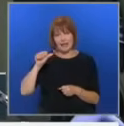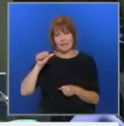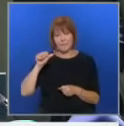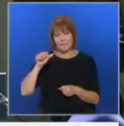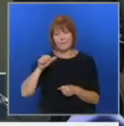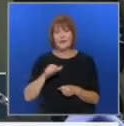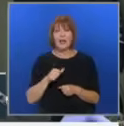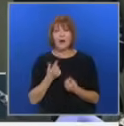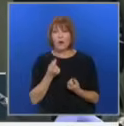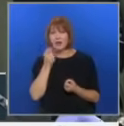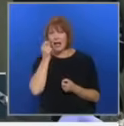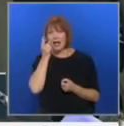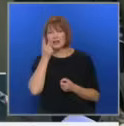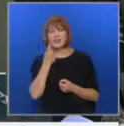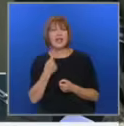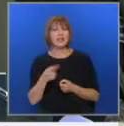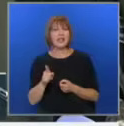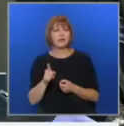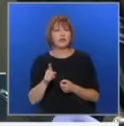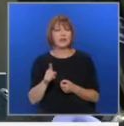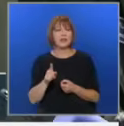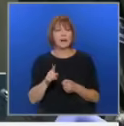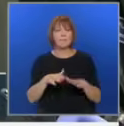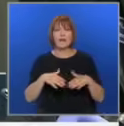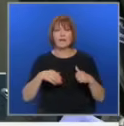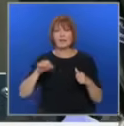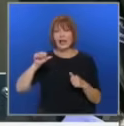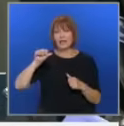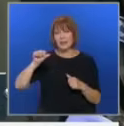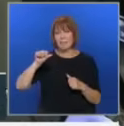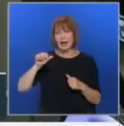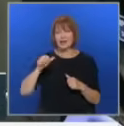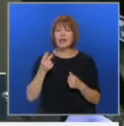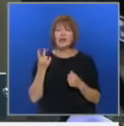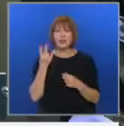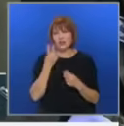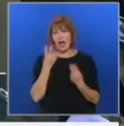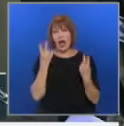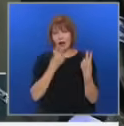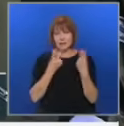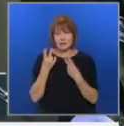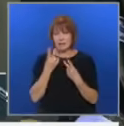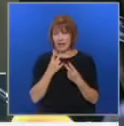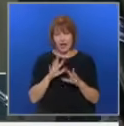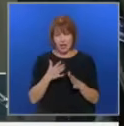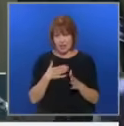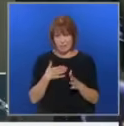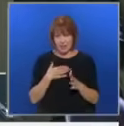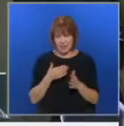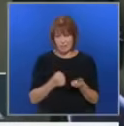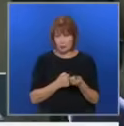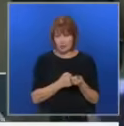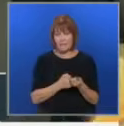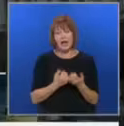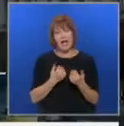от реакциите на другите парламентарно представени партии ще бъдат ясен знак за това дали има такава подкрепа и съответно